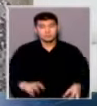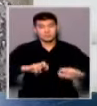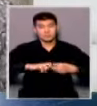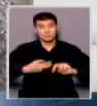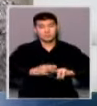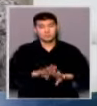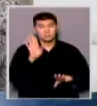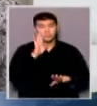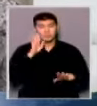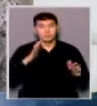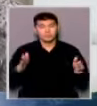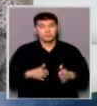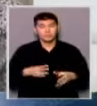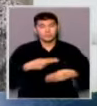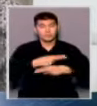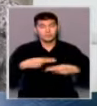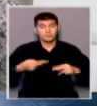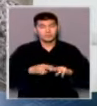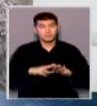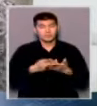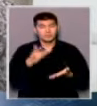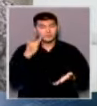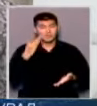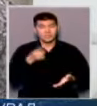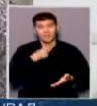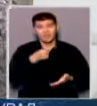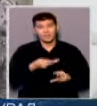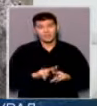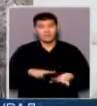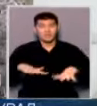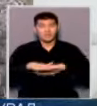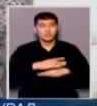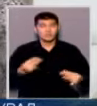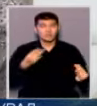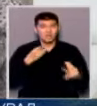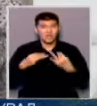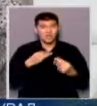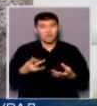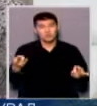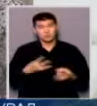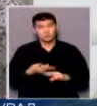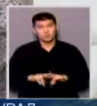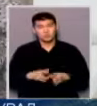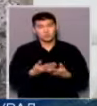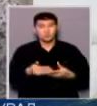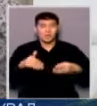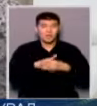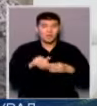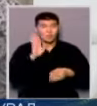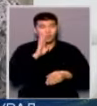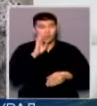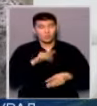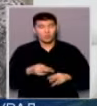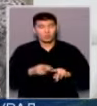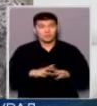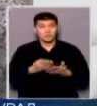реки Урал, она также поднимается постоянно среди общественности, и необходимо говорить о том, что вот